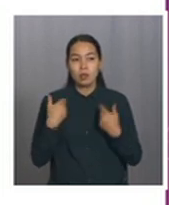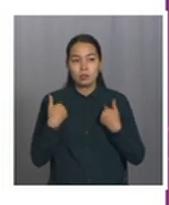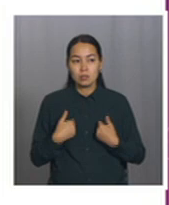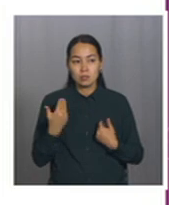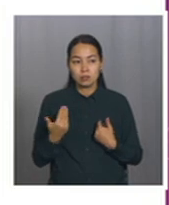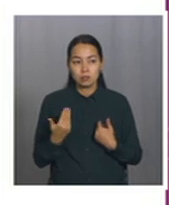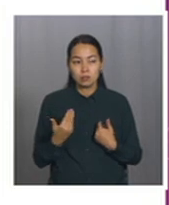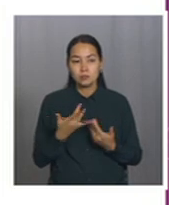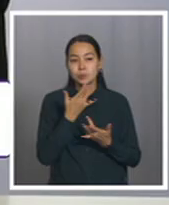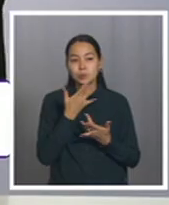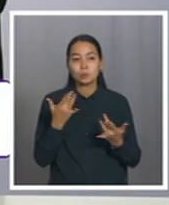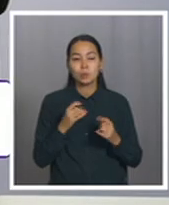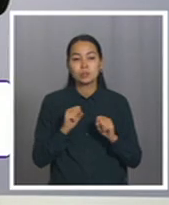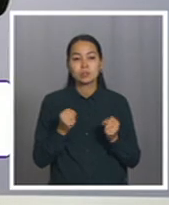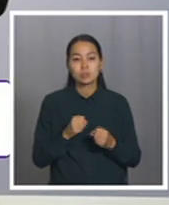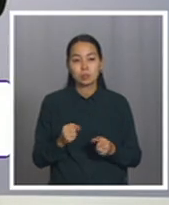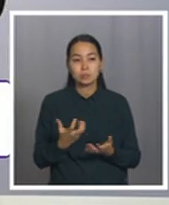дененің соңғы жылдамдығын табу керек.